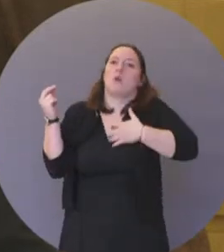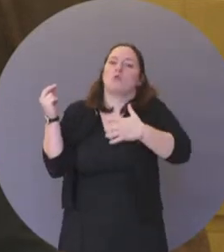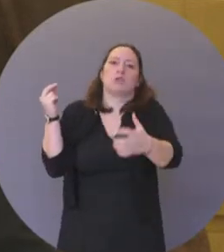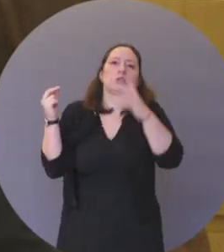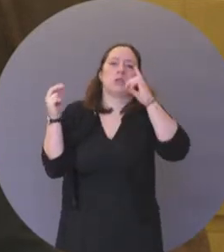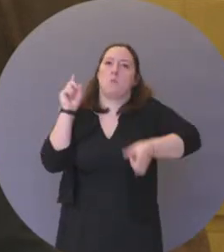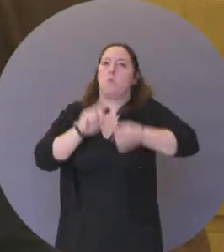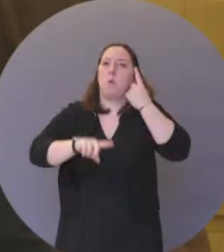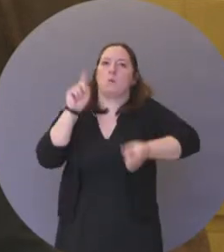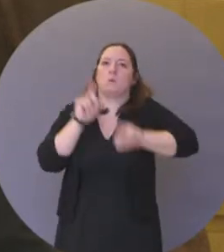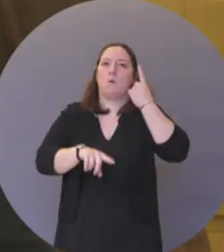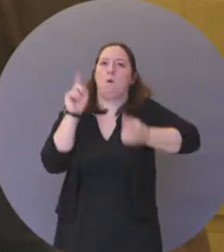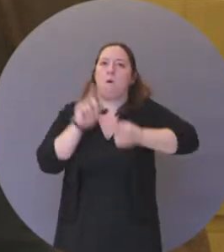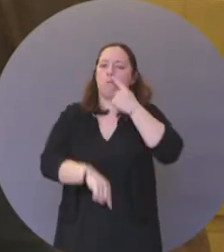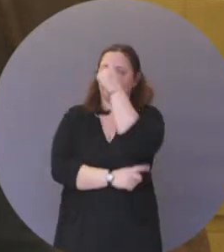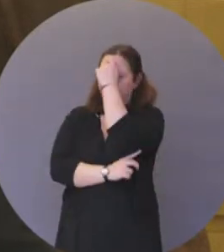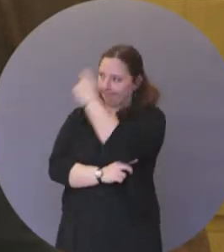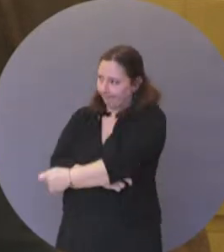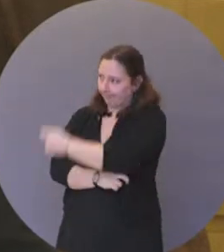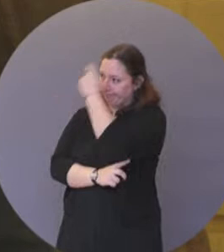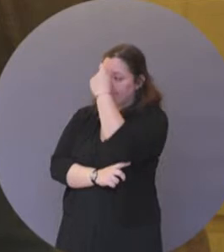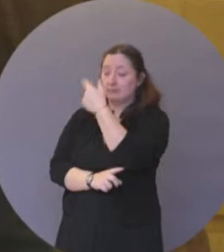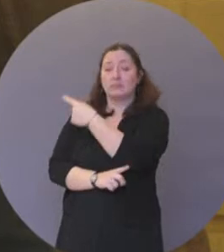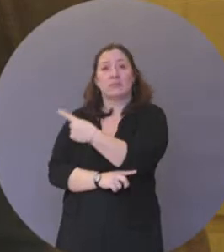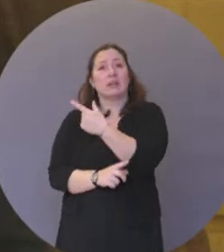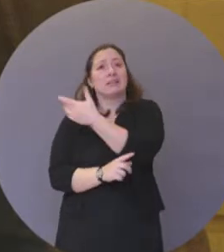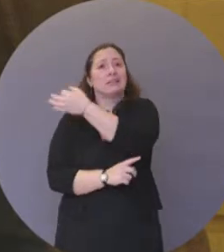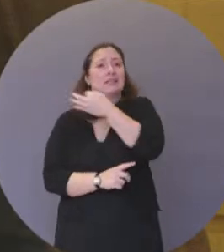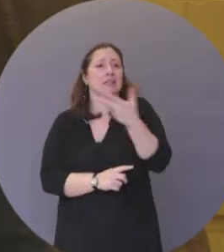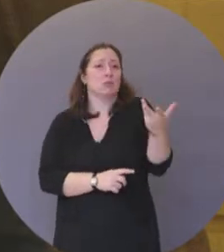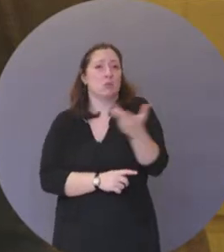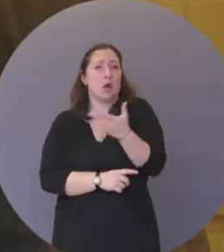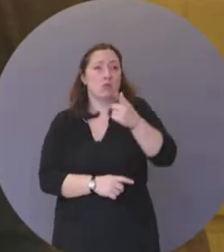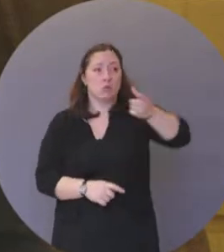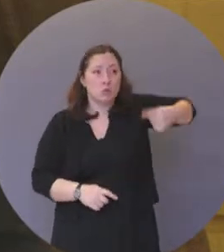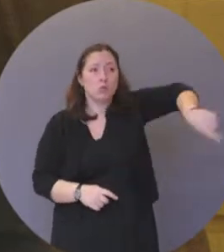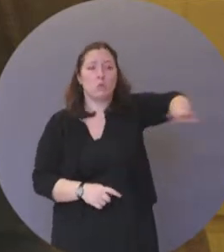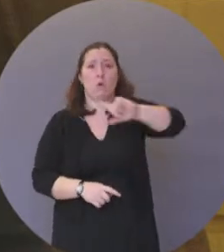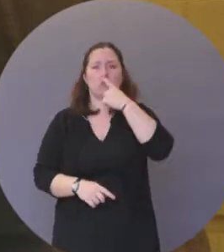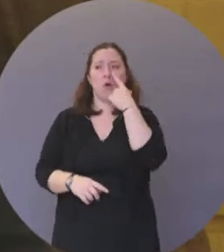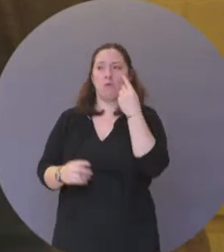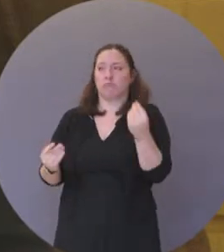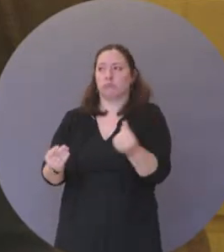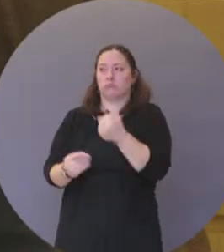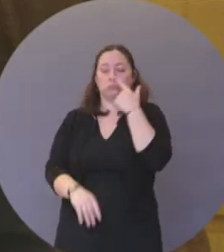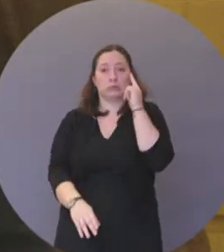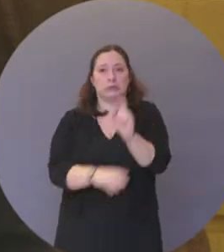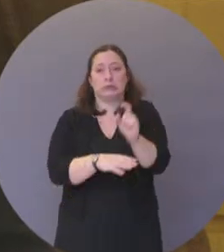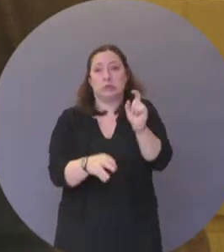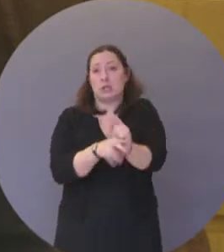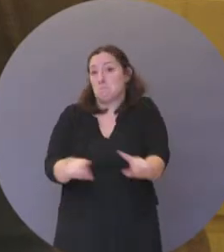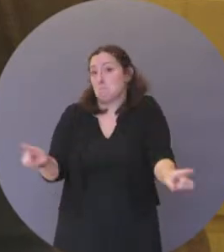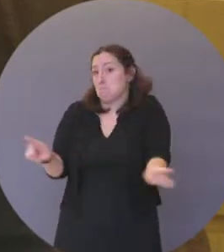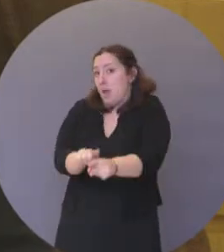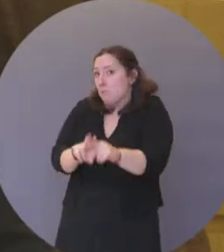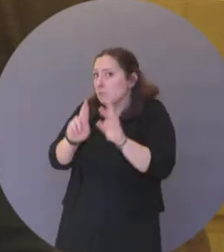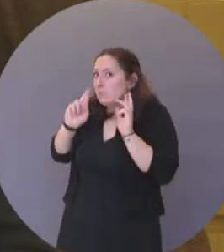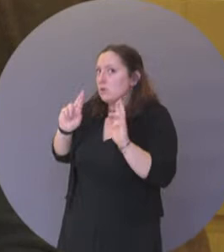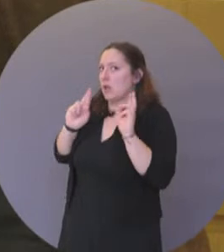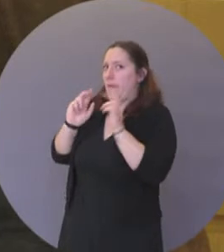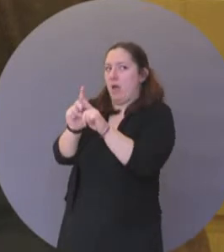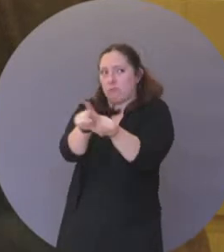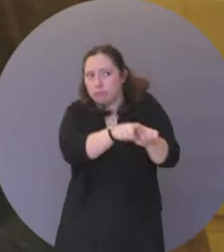et est-ce que tu as dit à travers ton intervention ce qu'on dénonce tous enfin je l'espère en tous les cas c'est aujourd'hui une forme